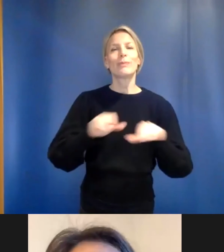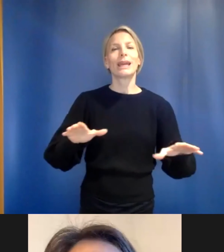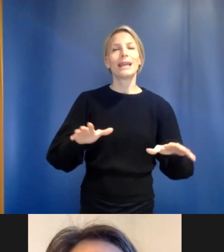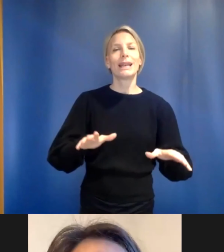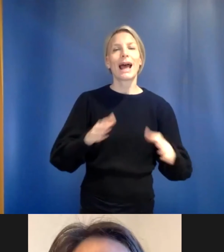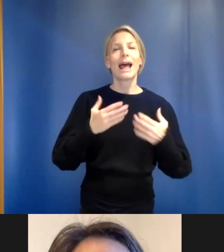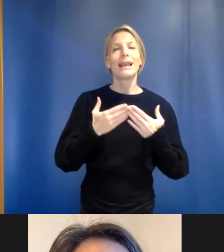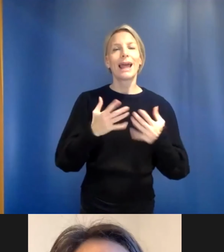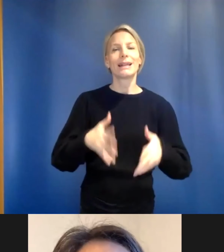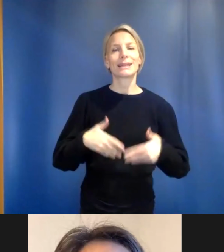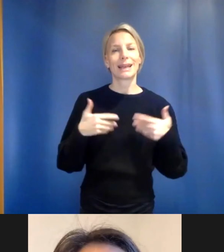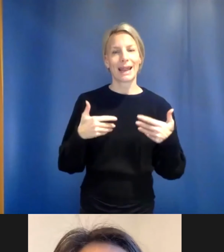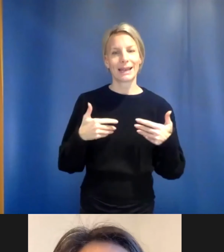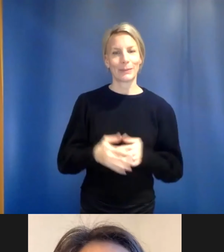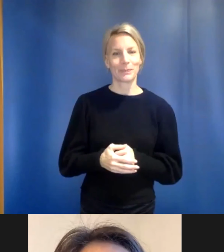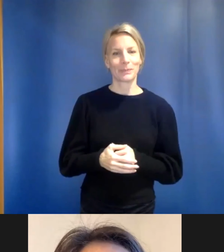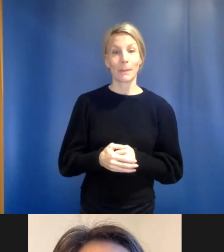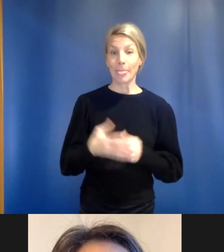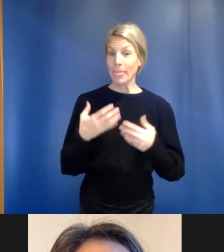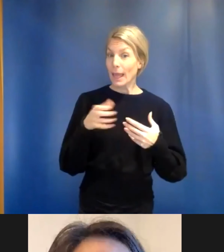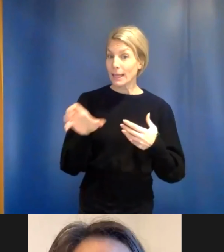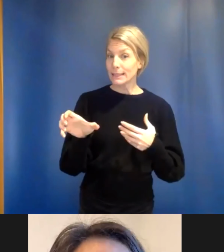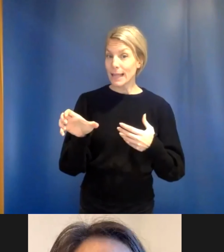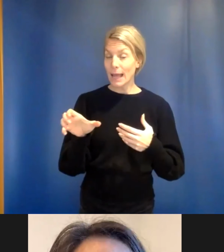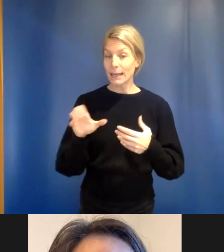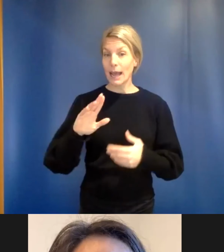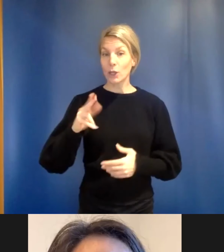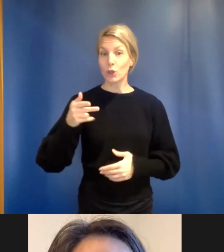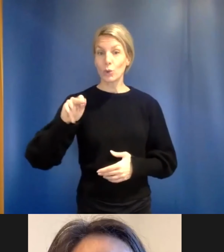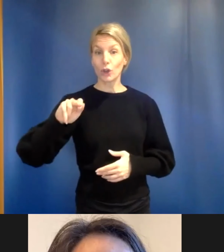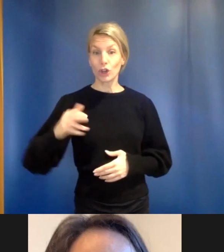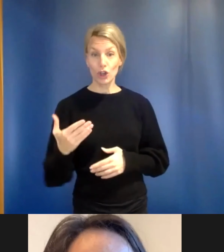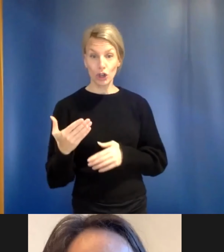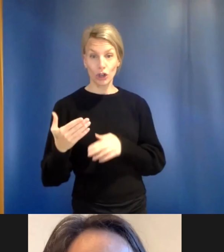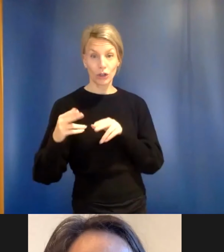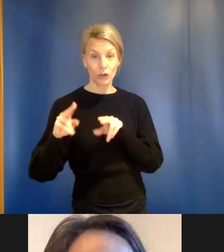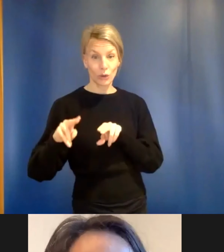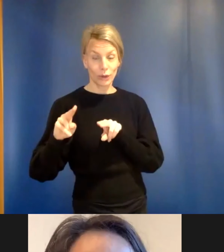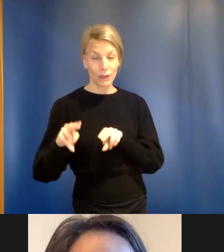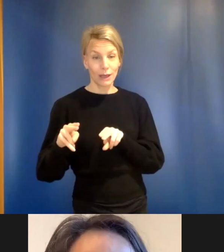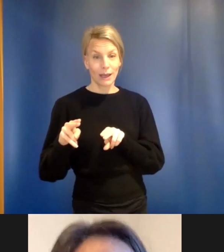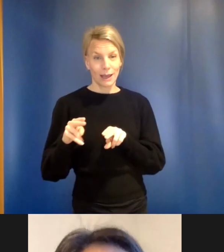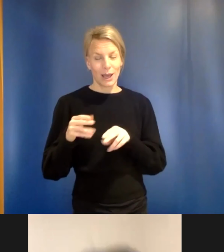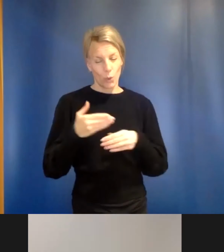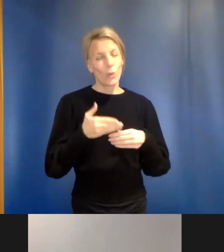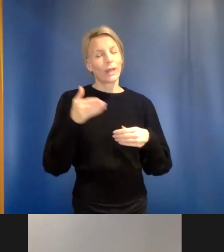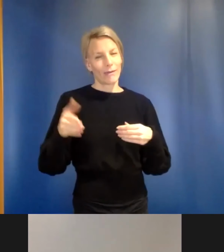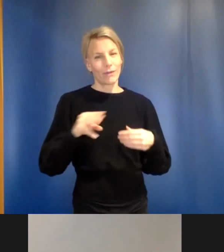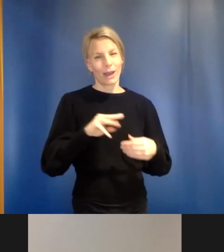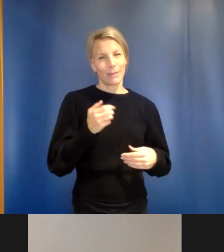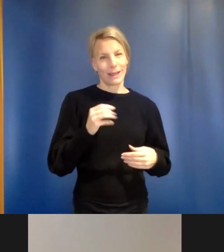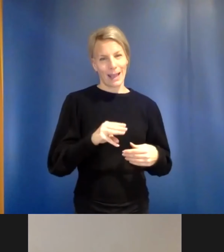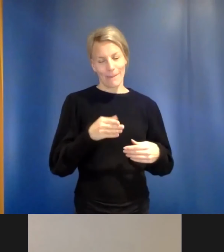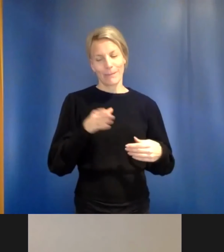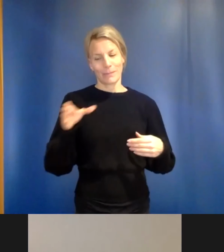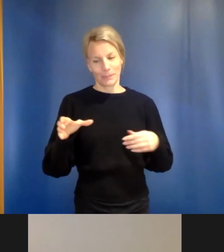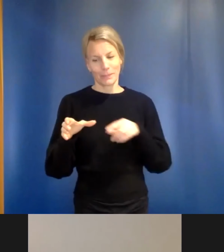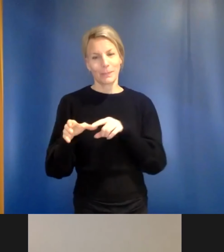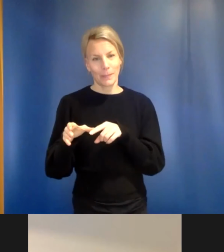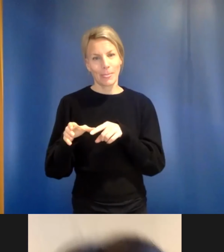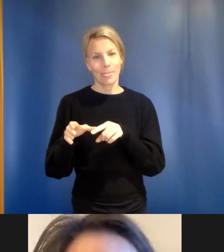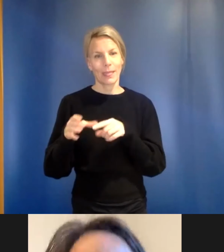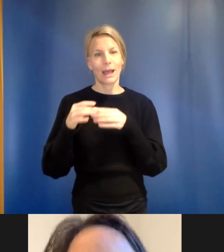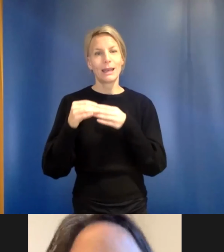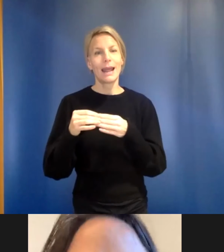Den externa juryn, alltså betyder utanför MTM så att säga, ledd